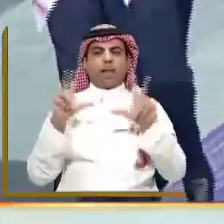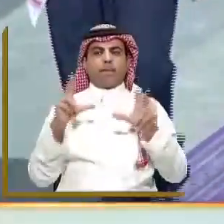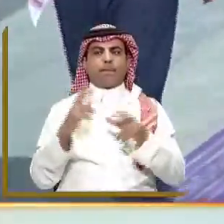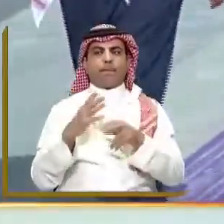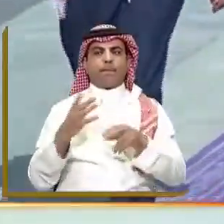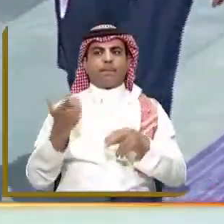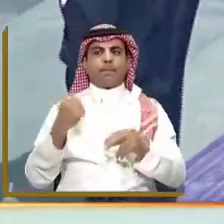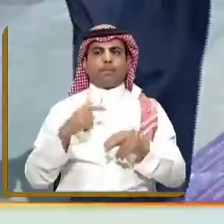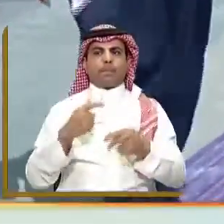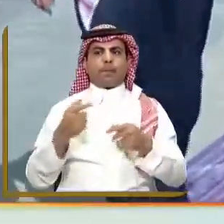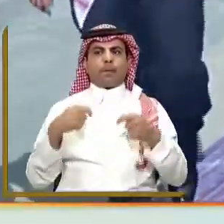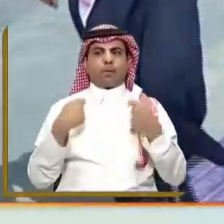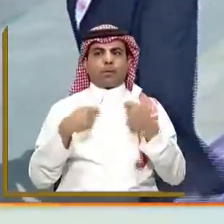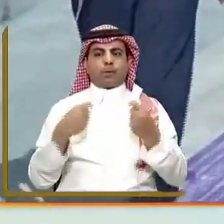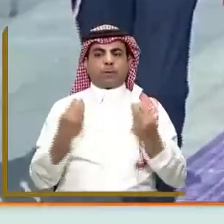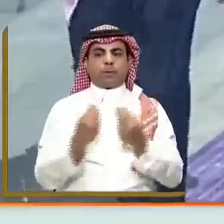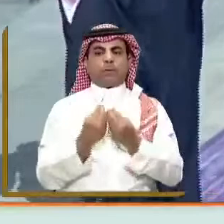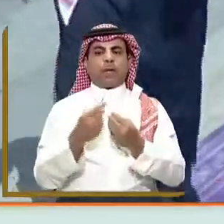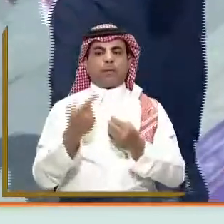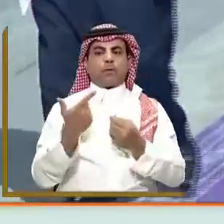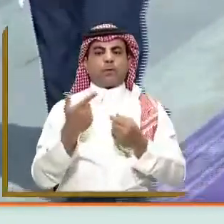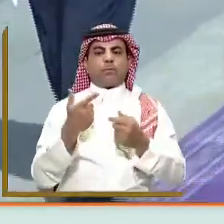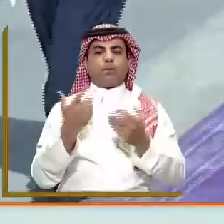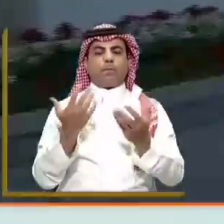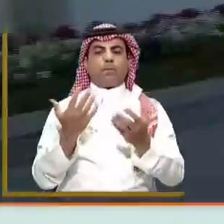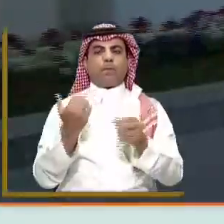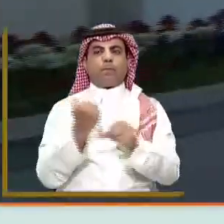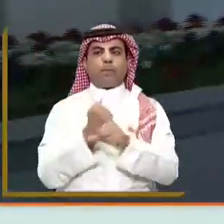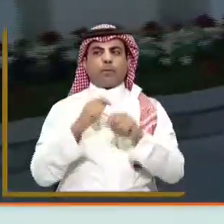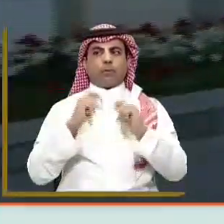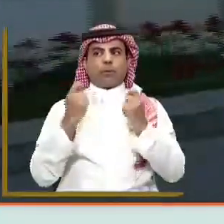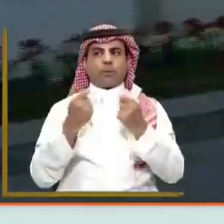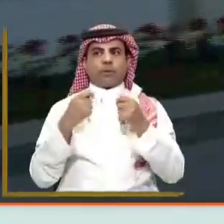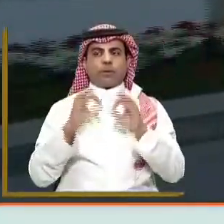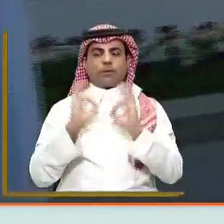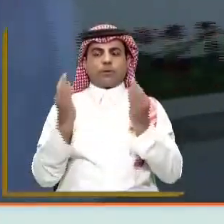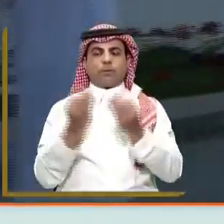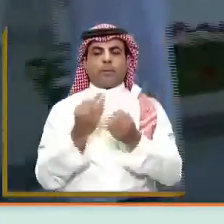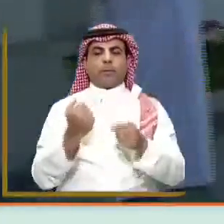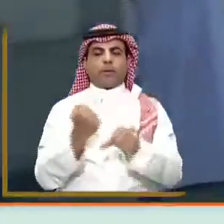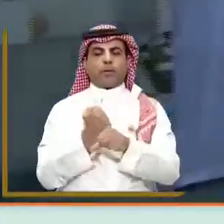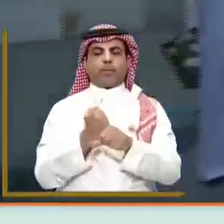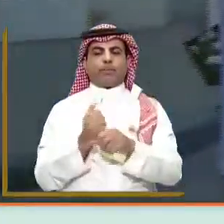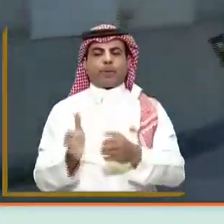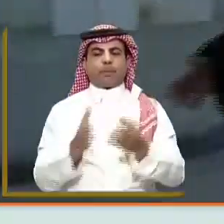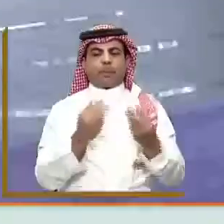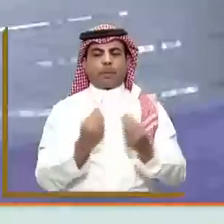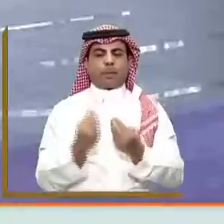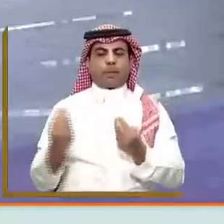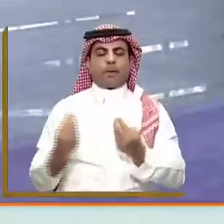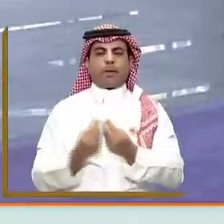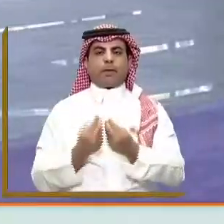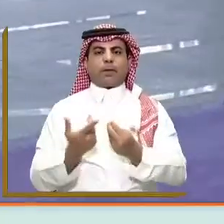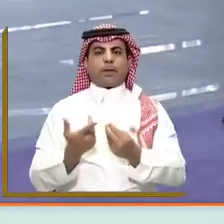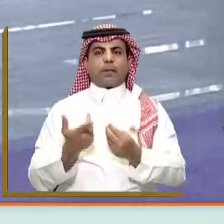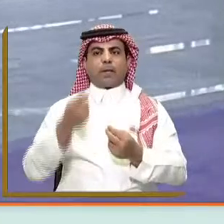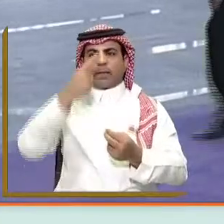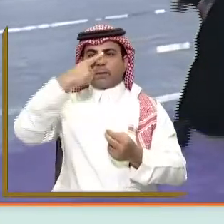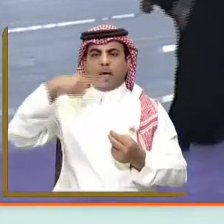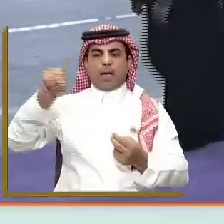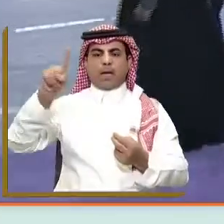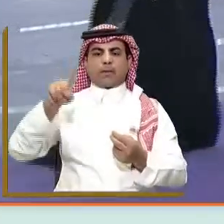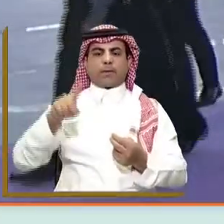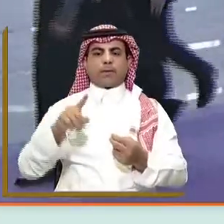الدكتور مجد القصبي الوزير المرافق، ووزير الموارد البشرية والتنمية الاجتماعية المهندس أحمد الراجحي. فيما حضرها من الجانب